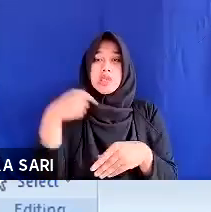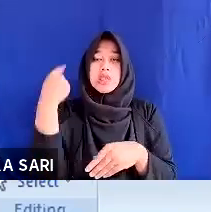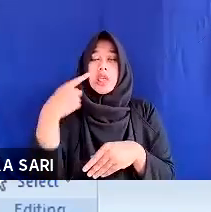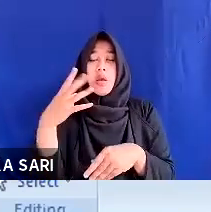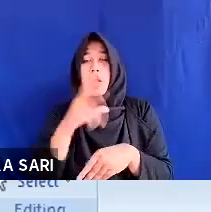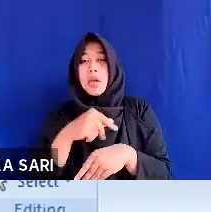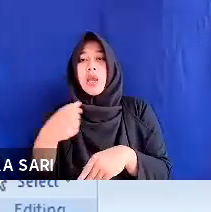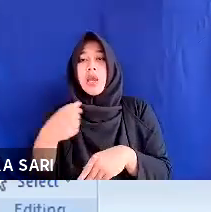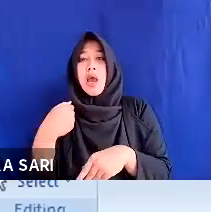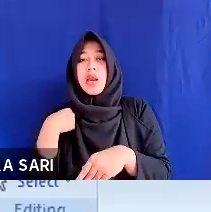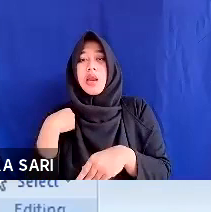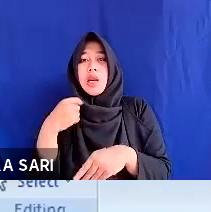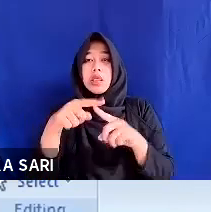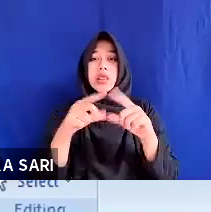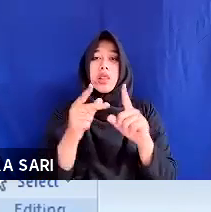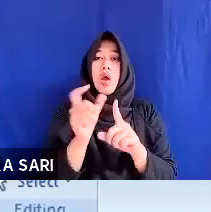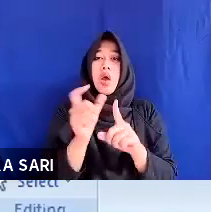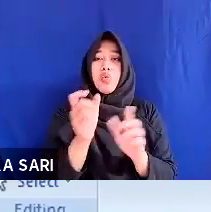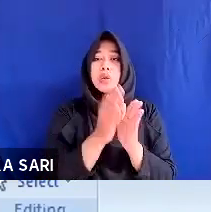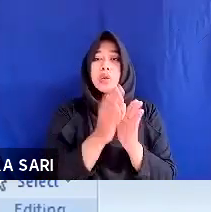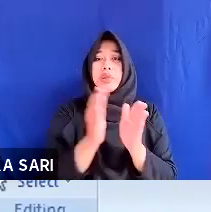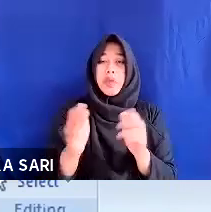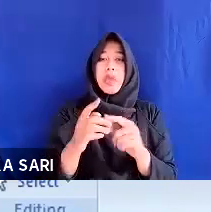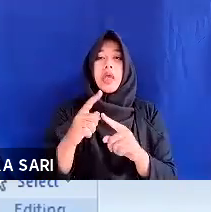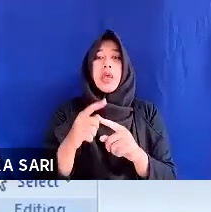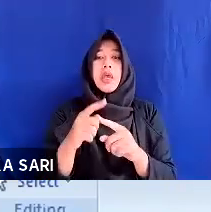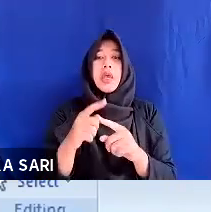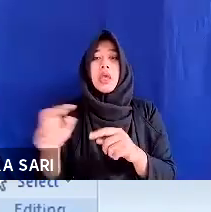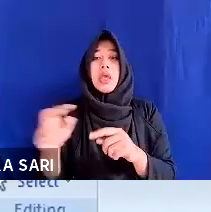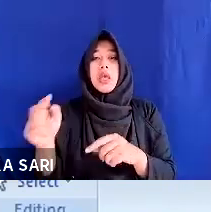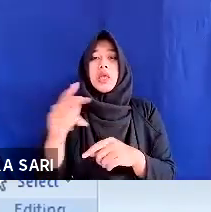kita makan itu adalah impor dan bukan produksi dari petani kita sendiri.